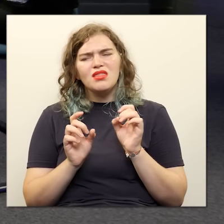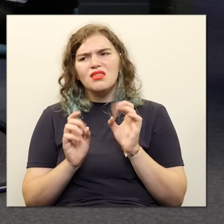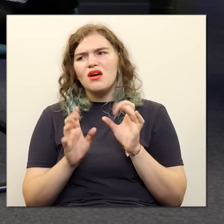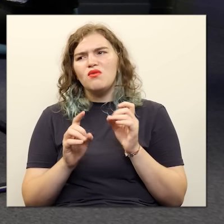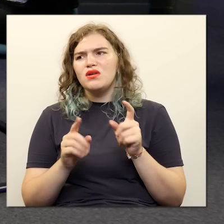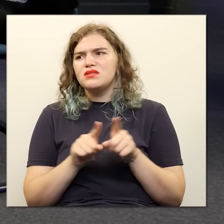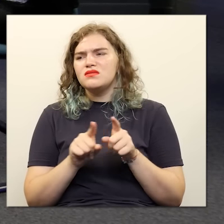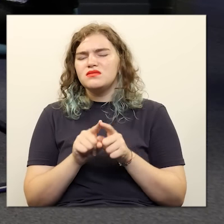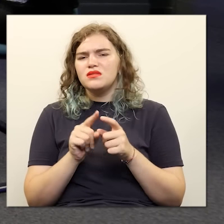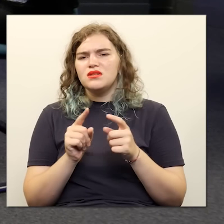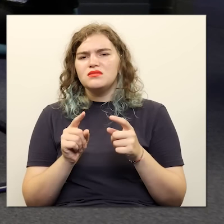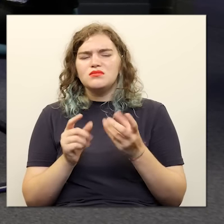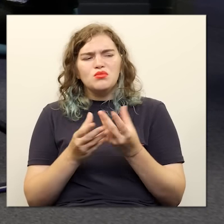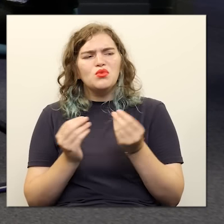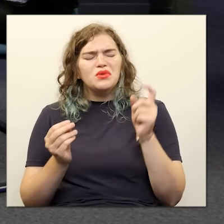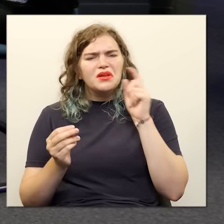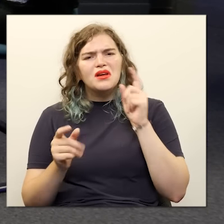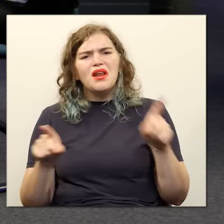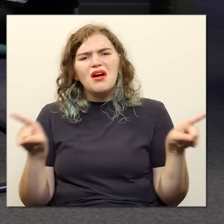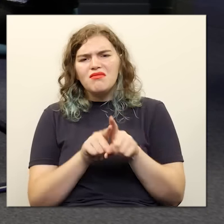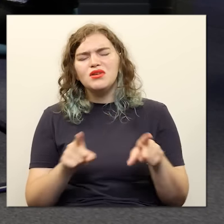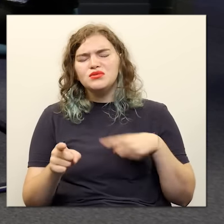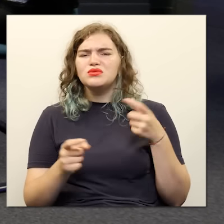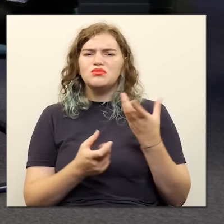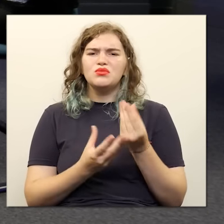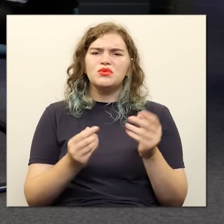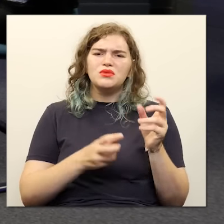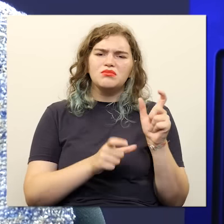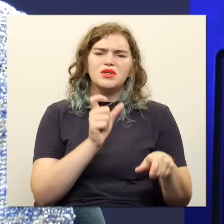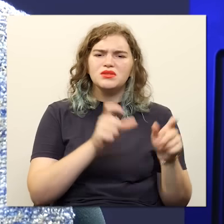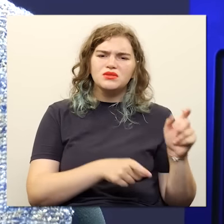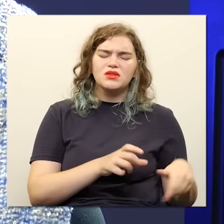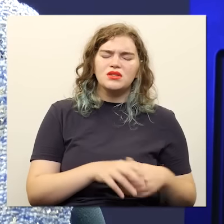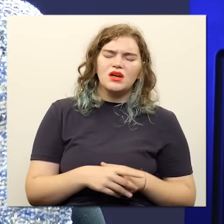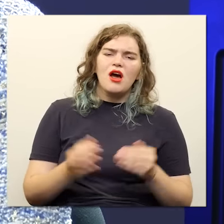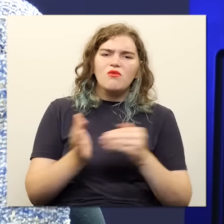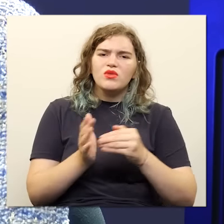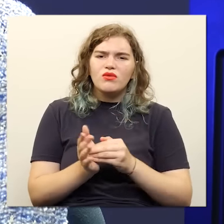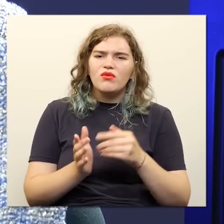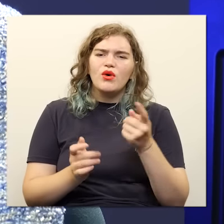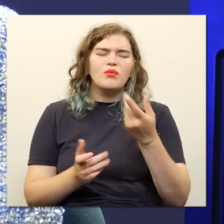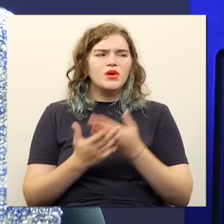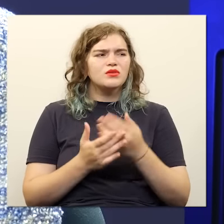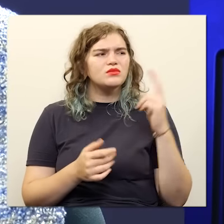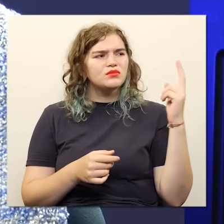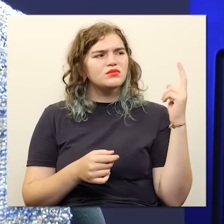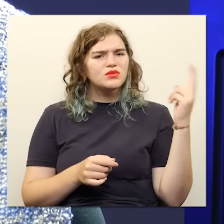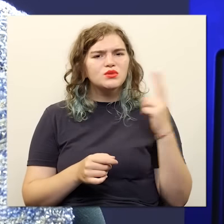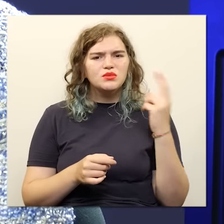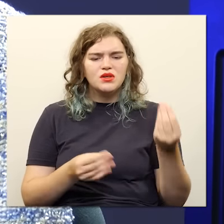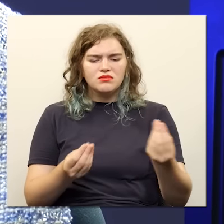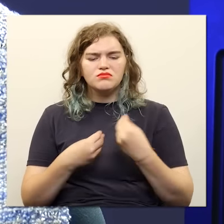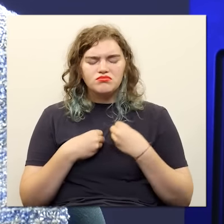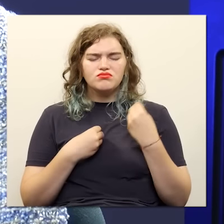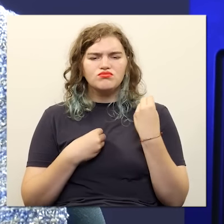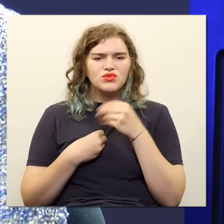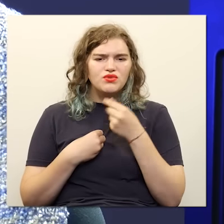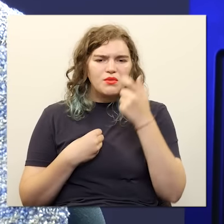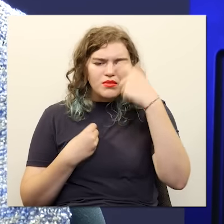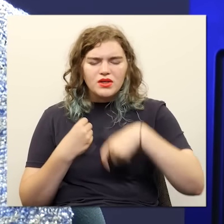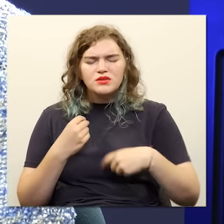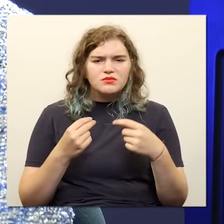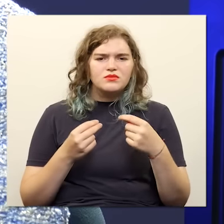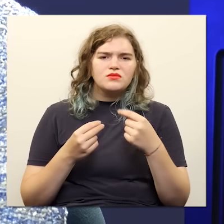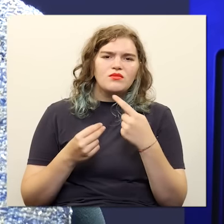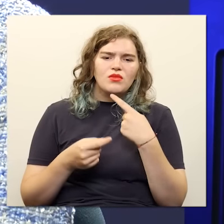aminte. Și cred că așa ca mine multe, multe persoane sunt. Ați avut nevoie ca Dumnezeu să vi se reveleze într-un mod personal și